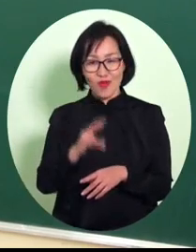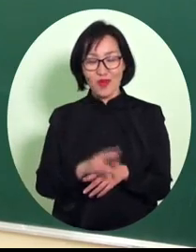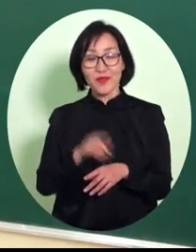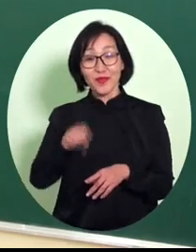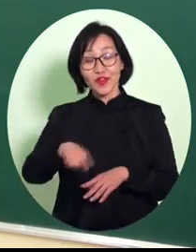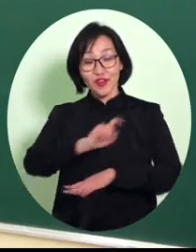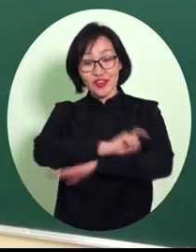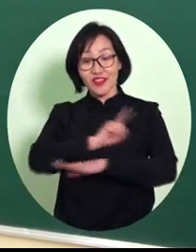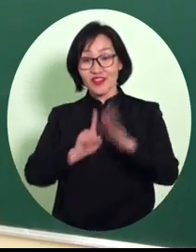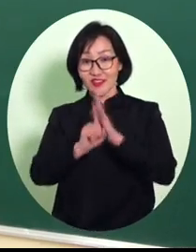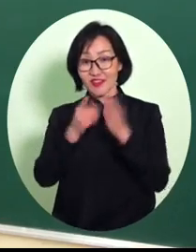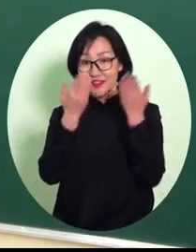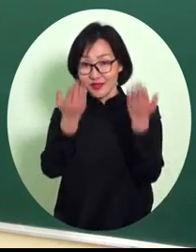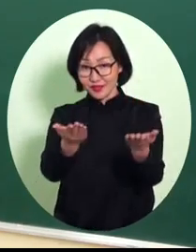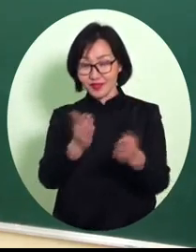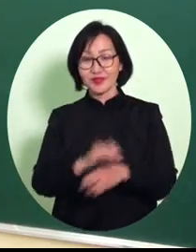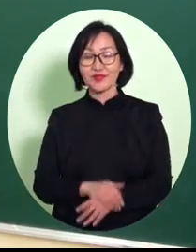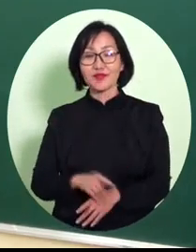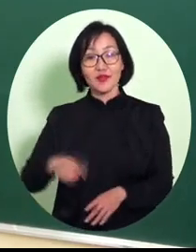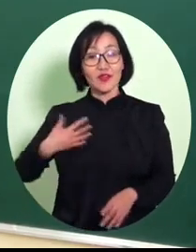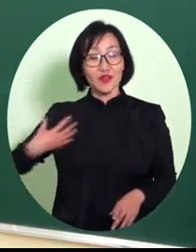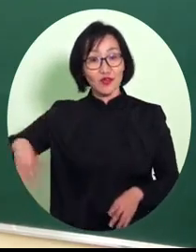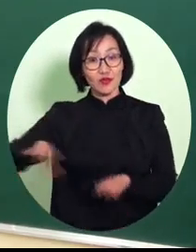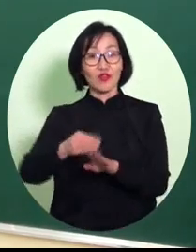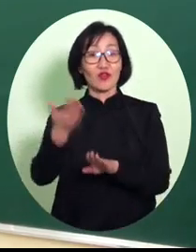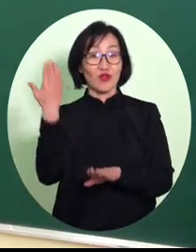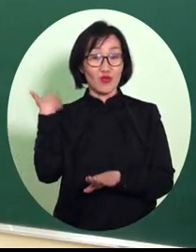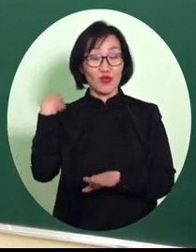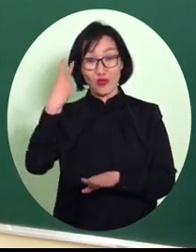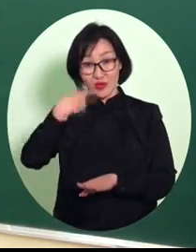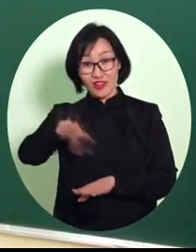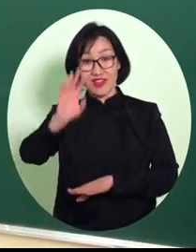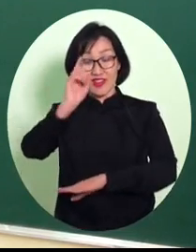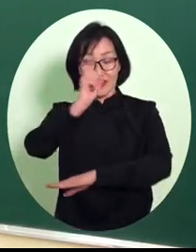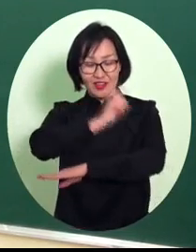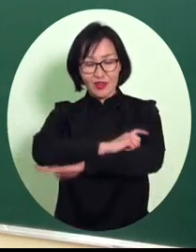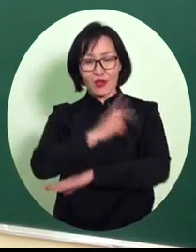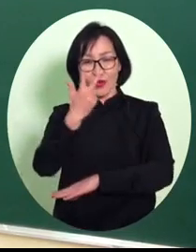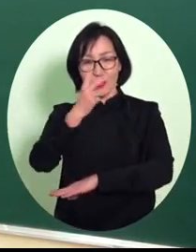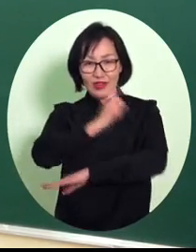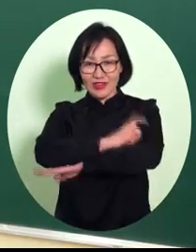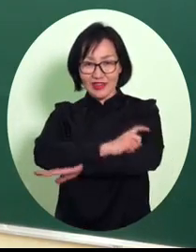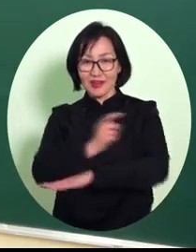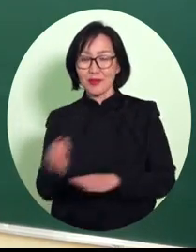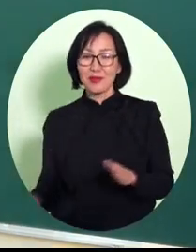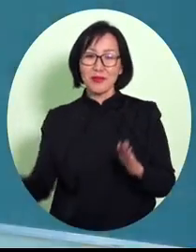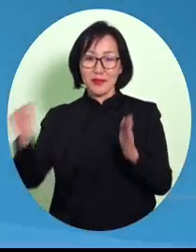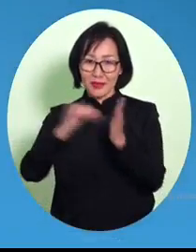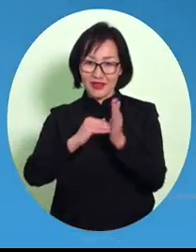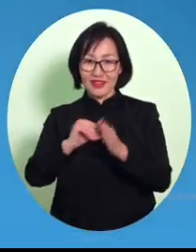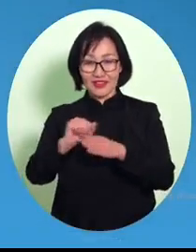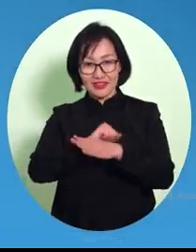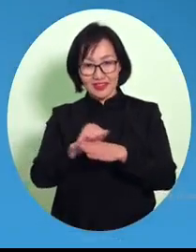нь өнөөдрийнхөө хичээлийг эхлэе. Өнөөдөр бид нар өмнө үдсэн 3 хичээлээ баттхан давтаж, бий